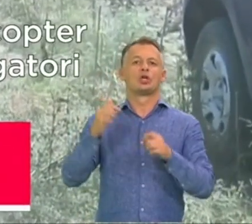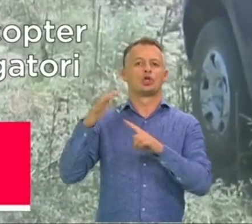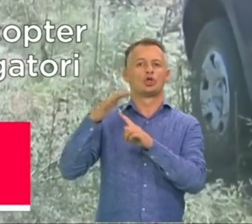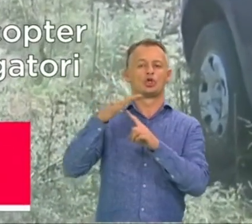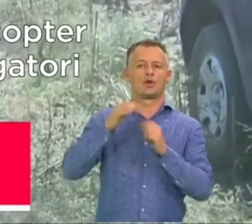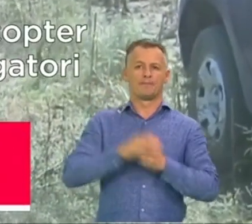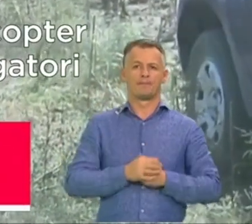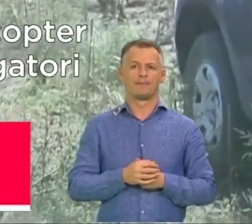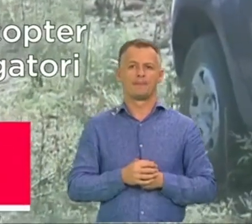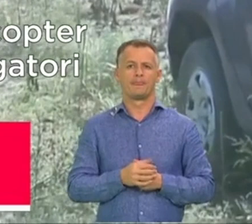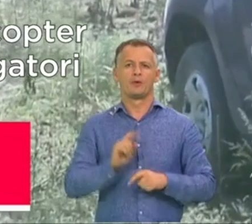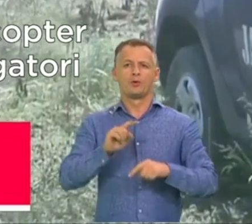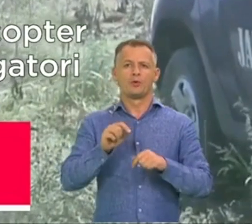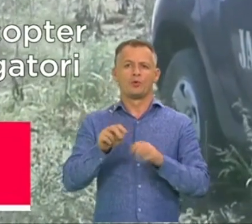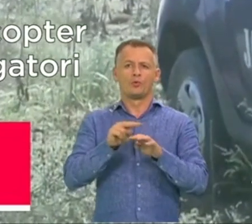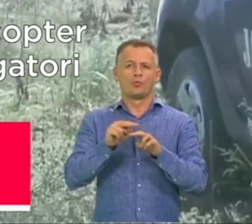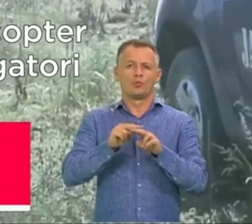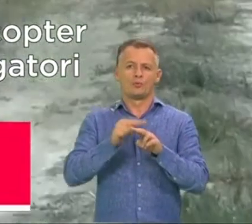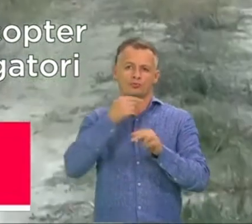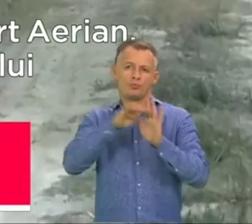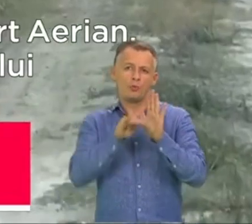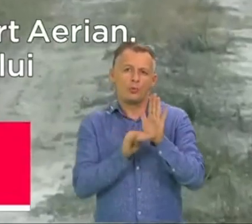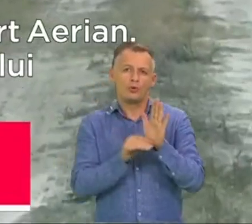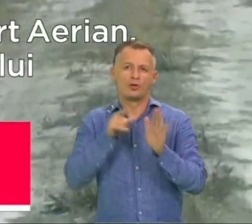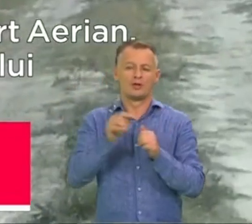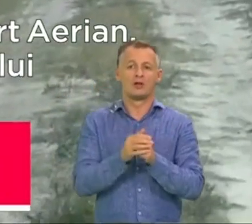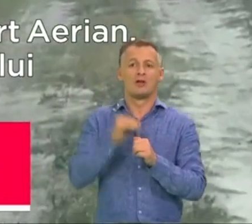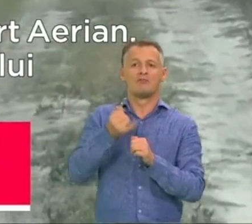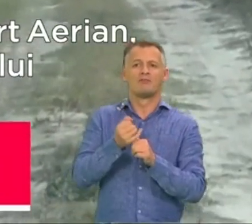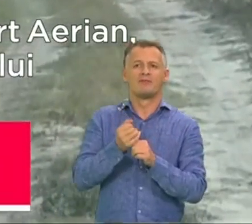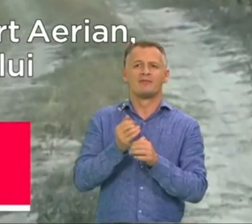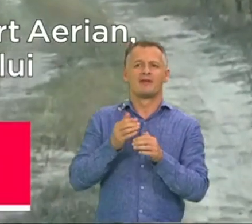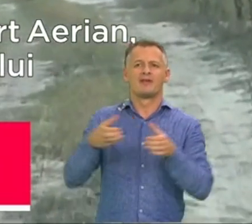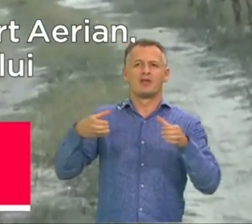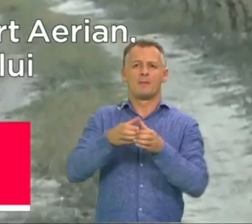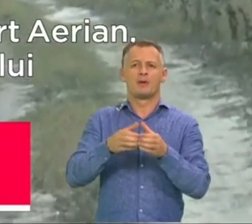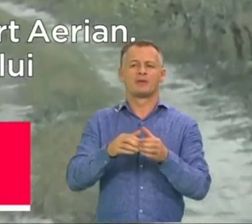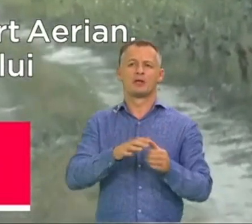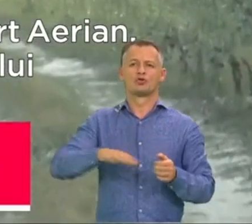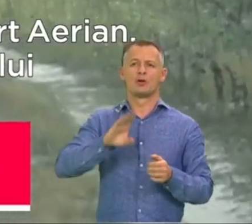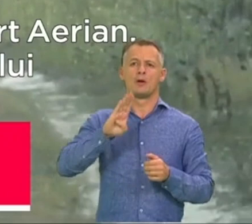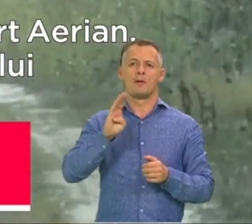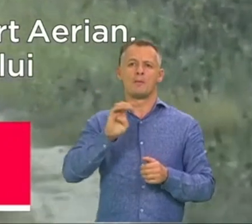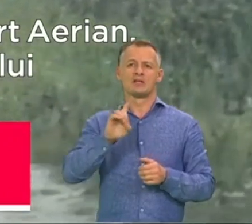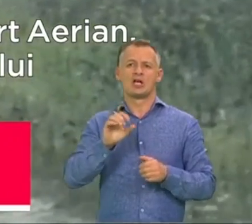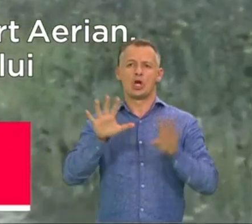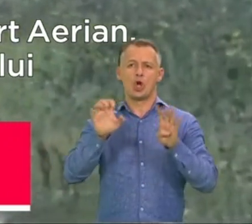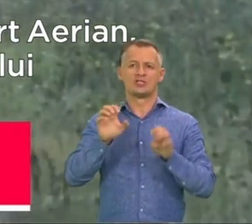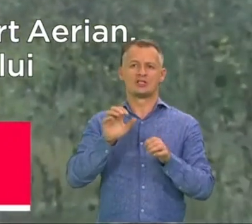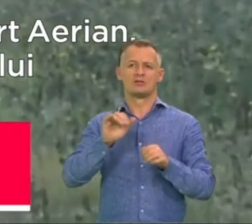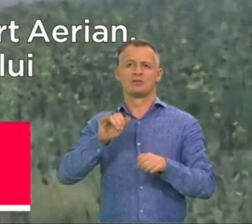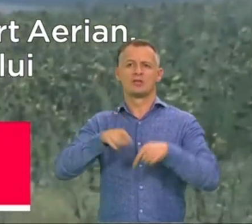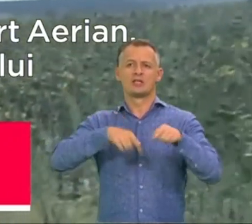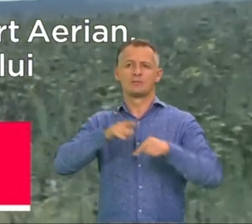un alt elicopter al forțelor aeriene cu echipă de investigatori la bord, o echipă de la baza 9 de transport aerian din Otopeni,